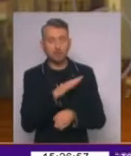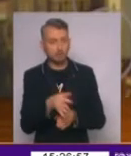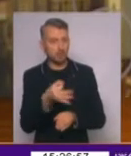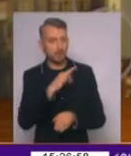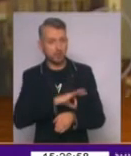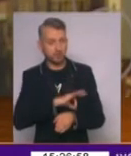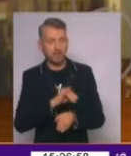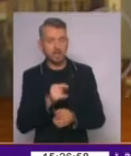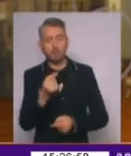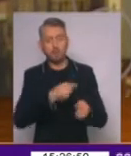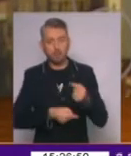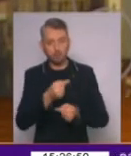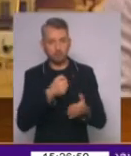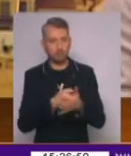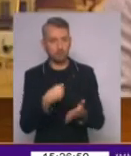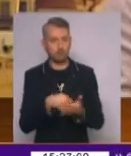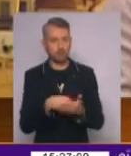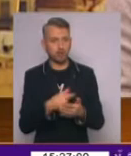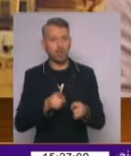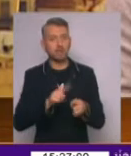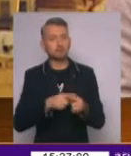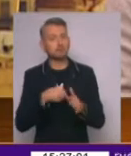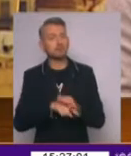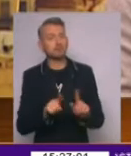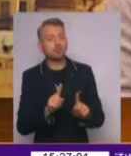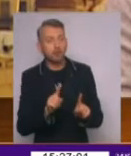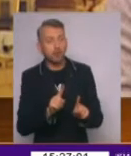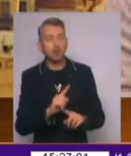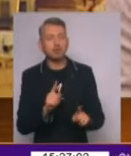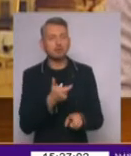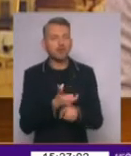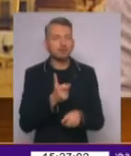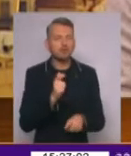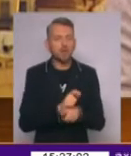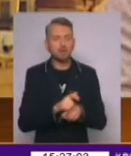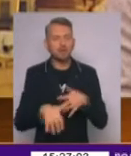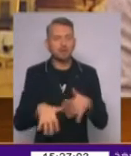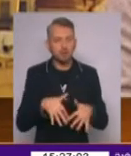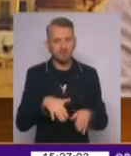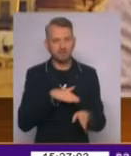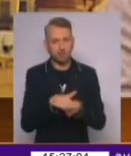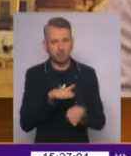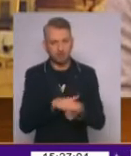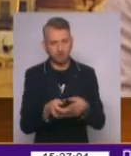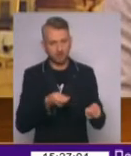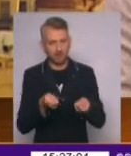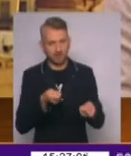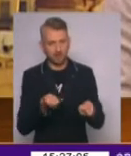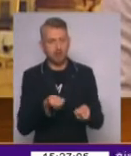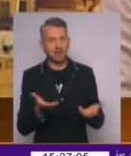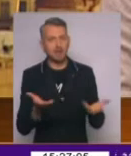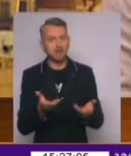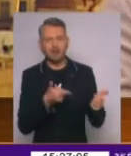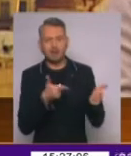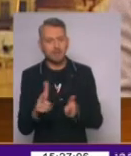використані і повернулися знов до бюджету. Це говорить про що? Про надзвичайну слабкість виконавчої влади, яка не